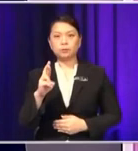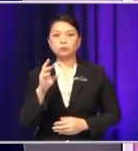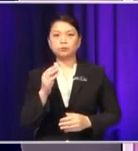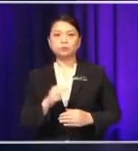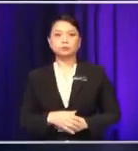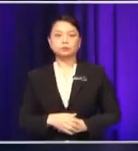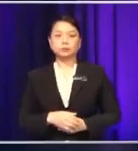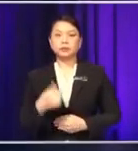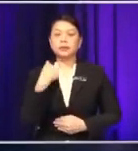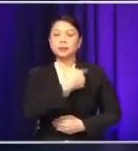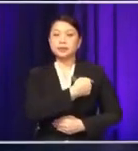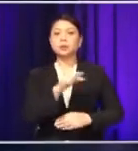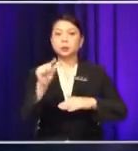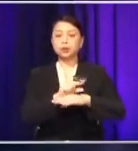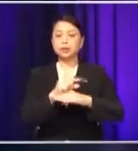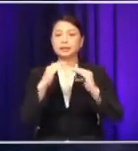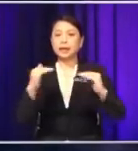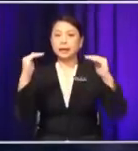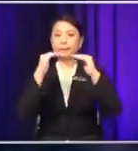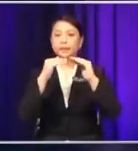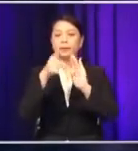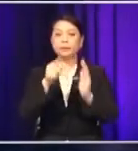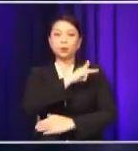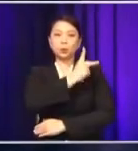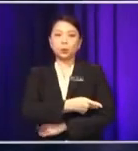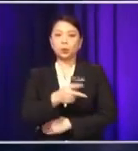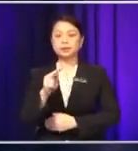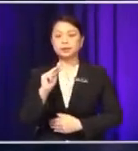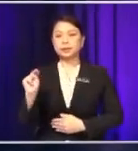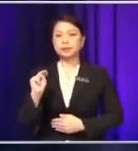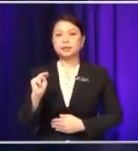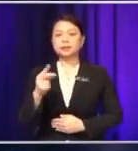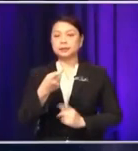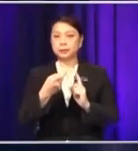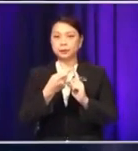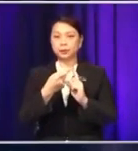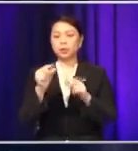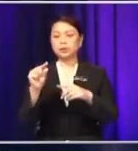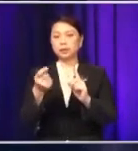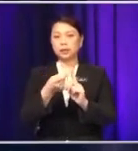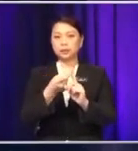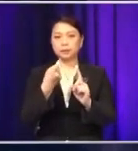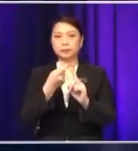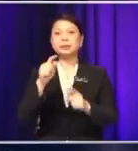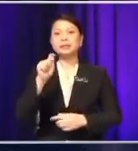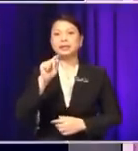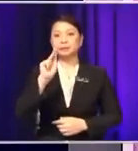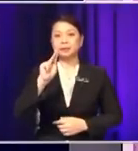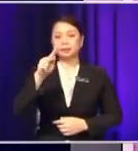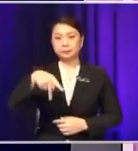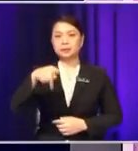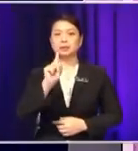sebagainya, tapi kita menggunakan tahap penguasaan daripada TP, tahap penguasaan 1 hingga tahap penguasaan 6 untuk kesemua ujian kita